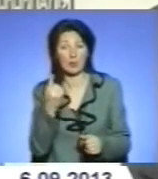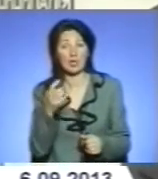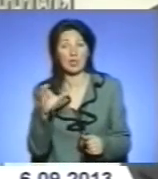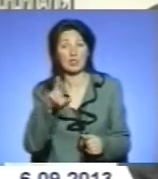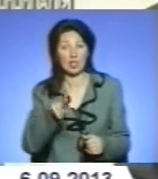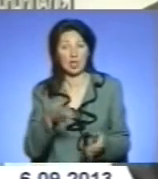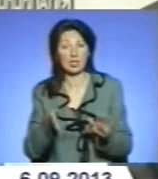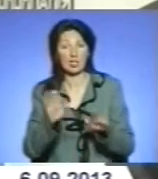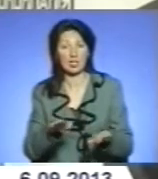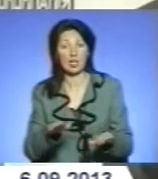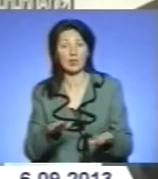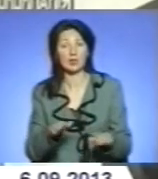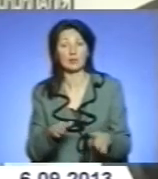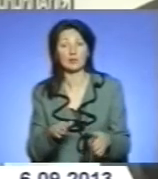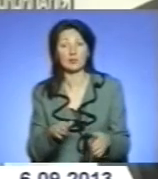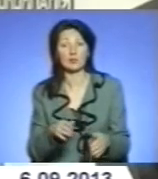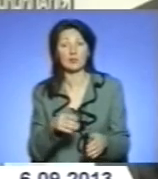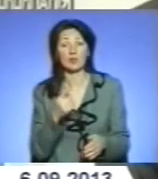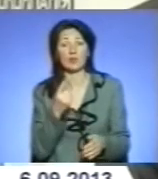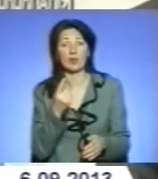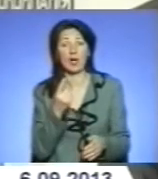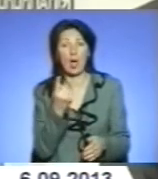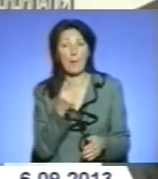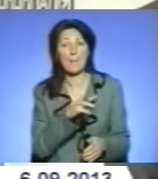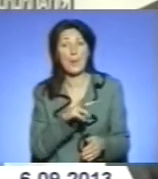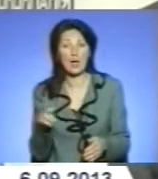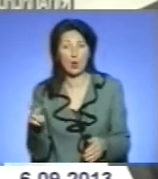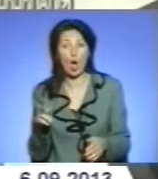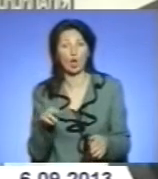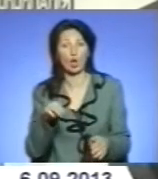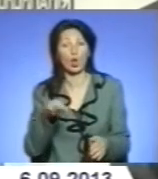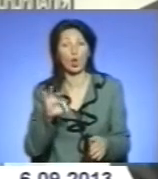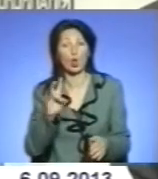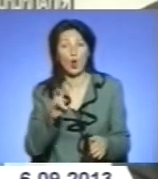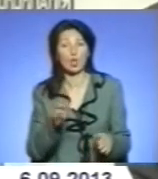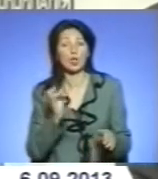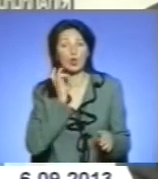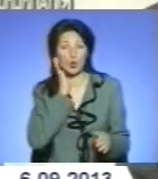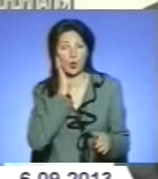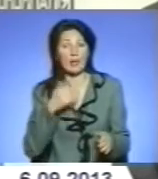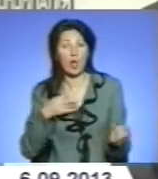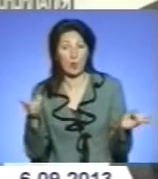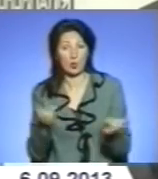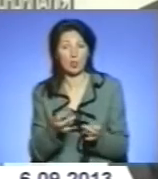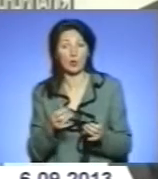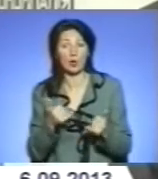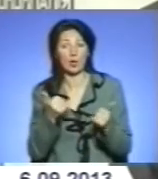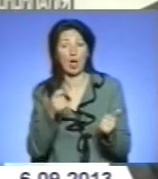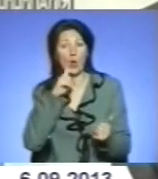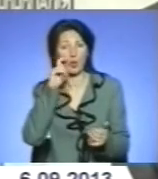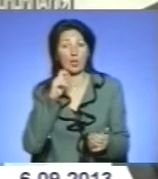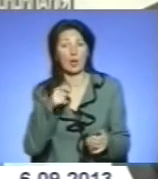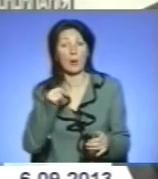січня залишалося перехідних 1 мільйон тонн цукру, а нам потрібно на Україні